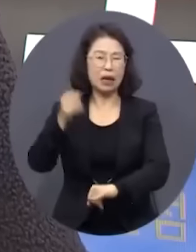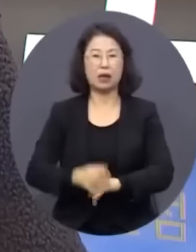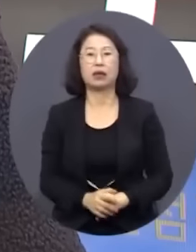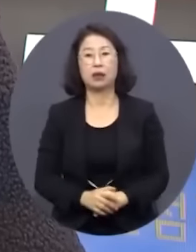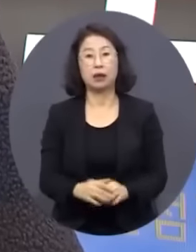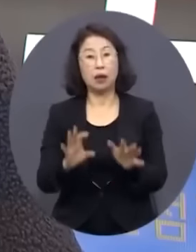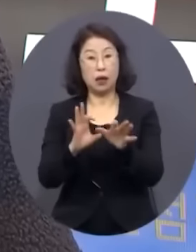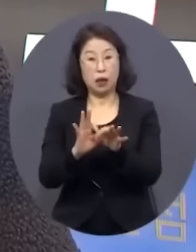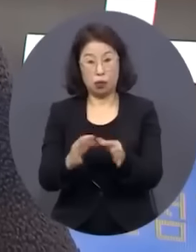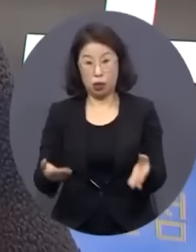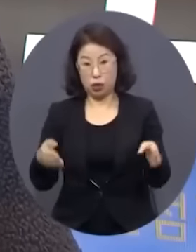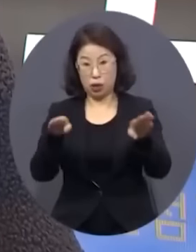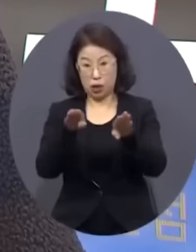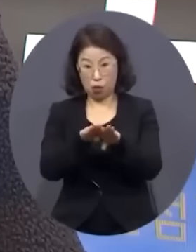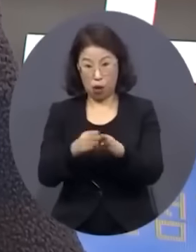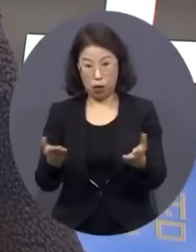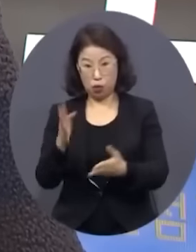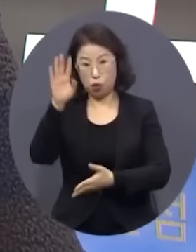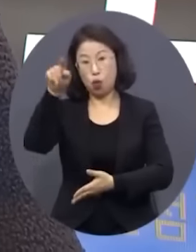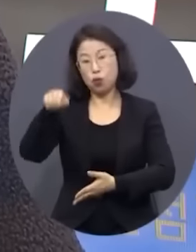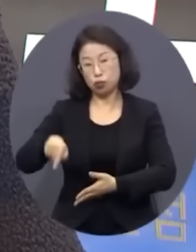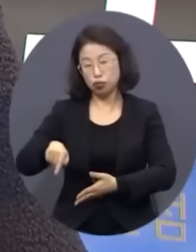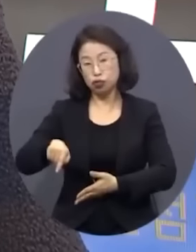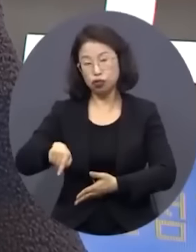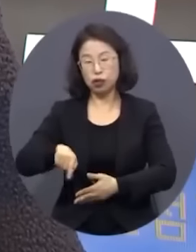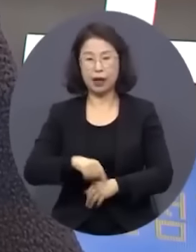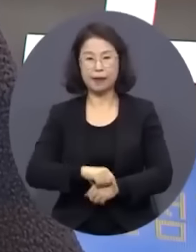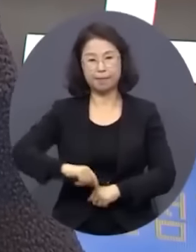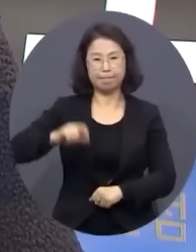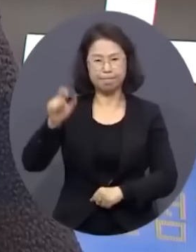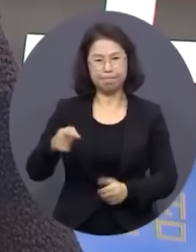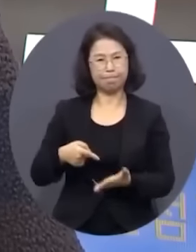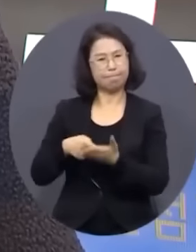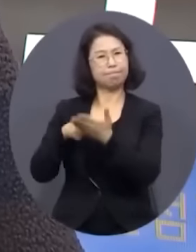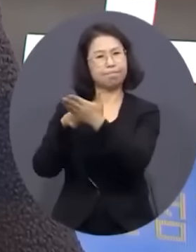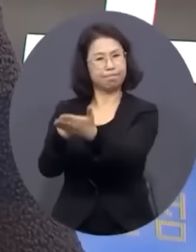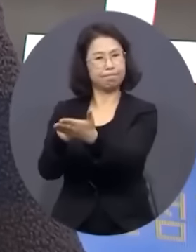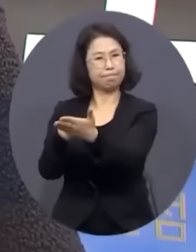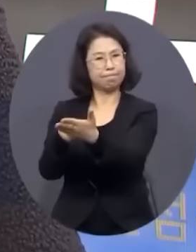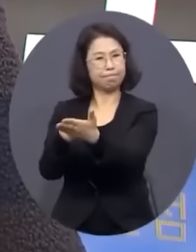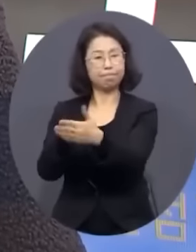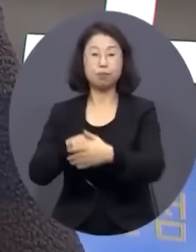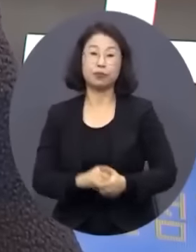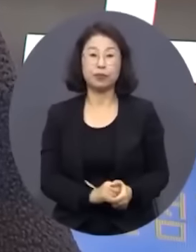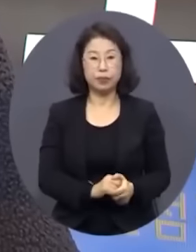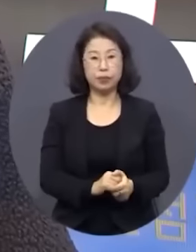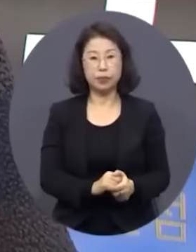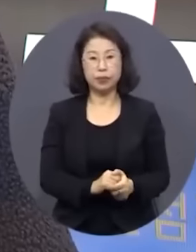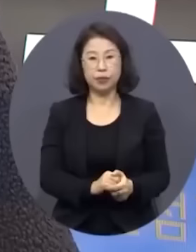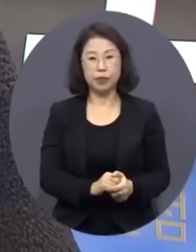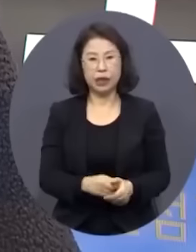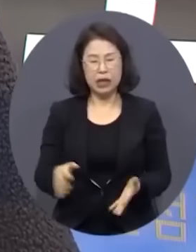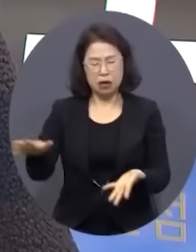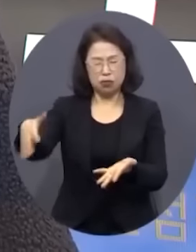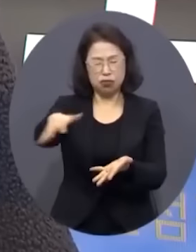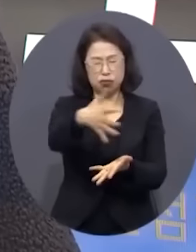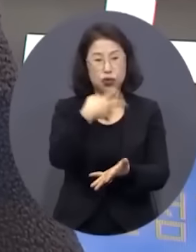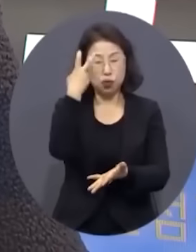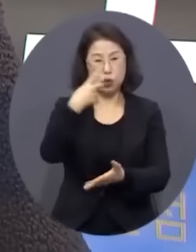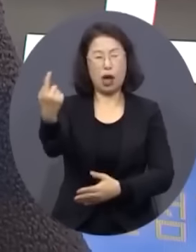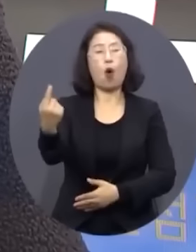관계기관 노동부에 강력하게 요청을 드리고 싶습니다. 전수조사를